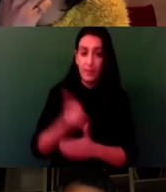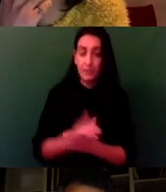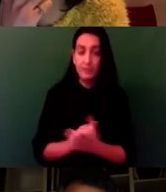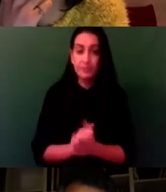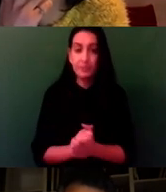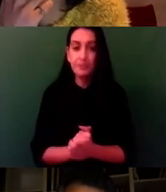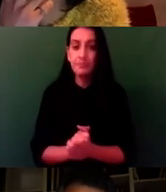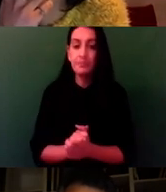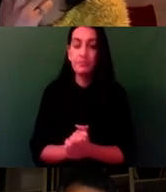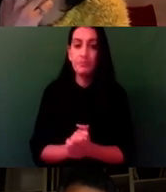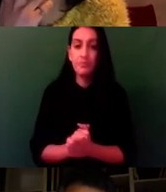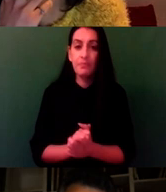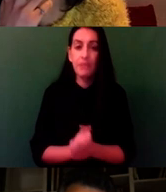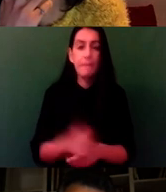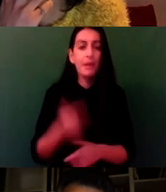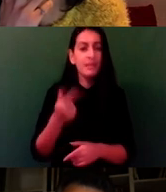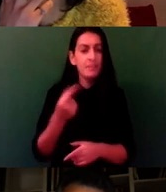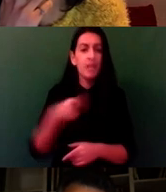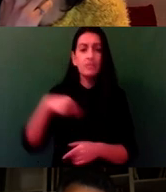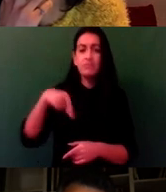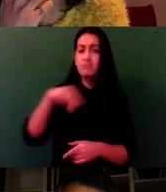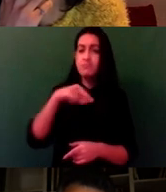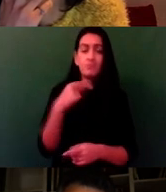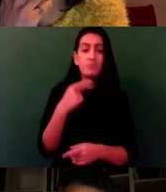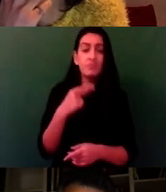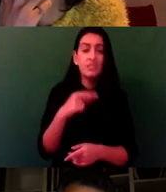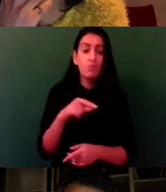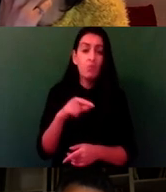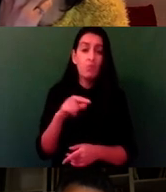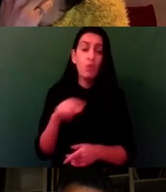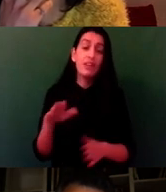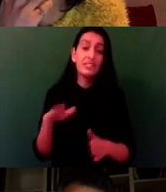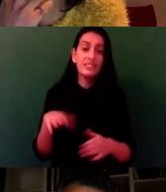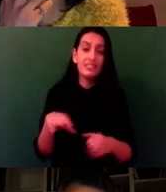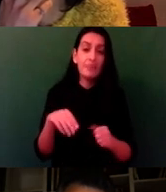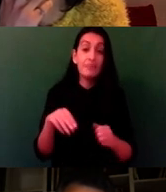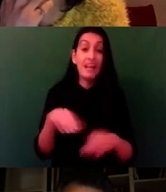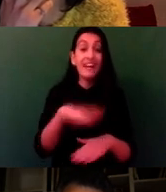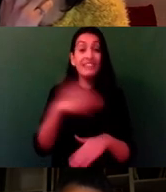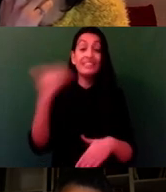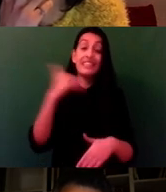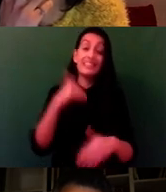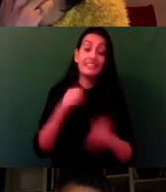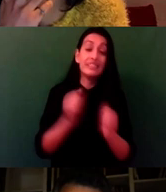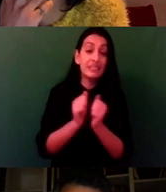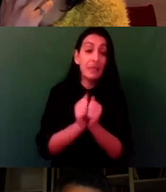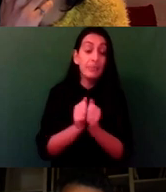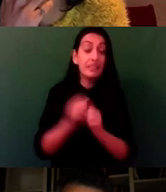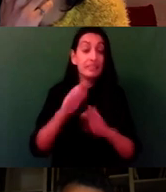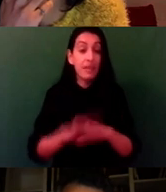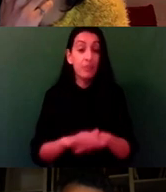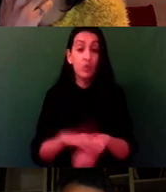konuşulduğu gibi biraz aslında ezbere belki söyleniyor bu. Gelin beraber yapalım, işte İstanbul senin vesaire diye.